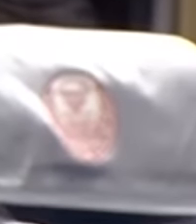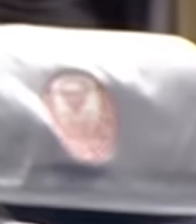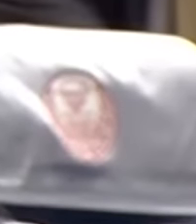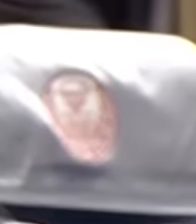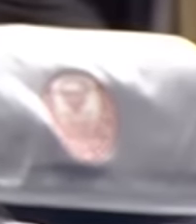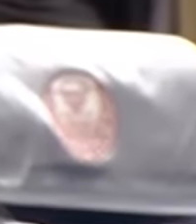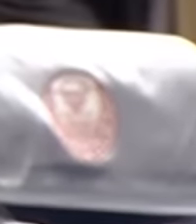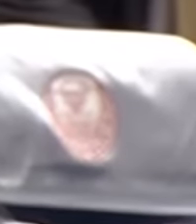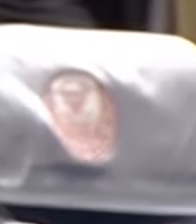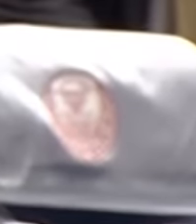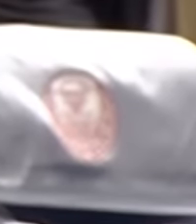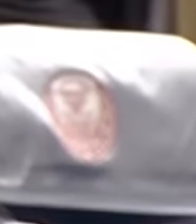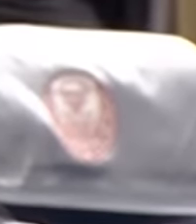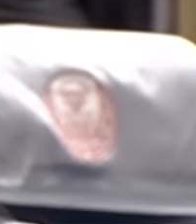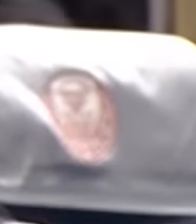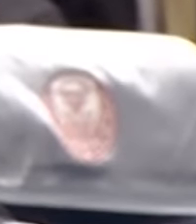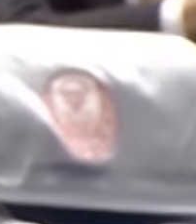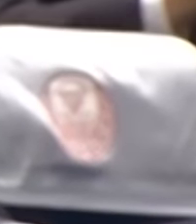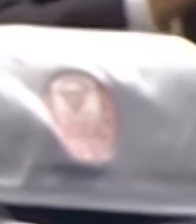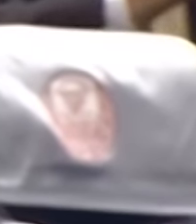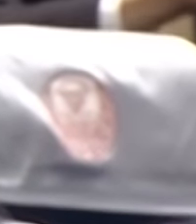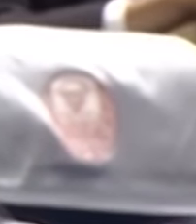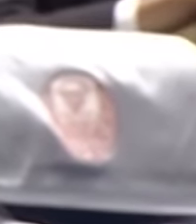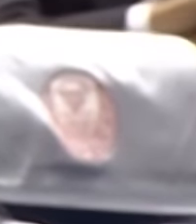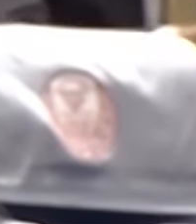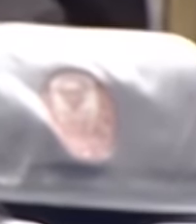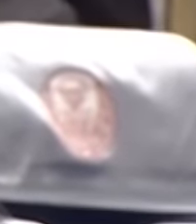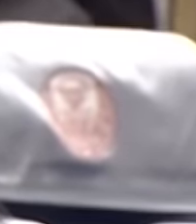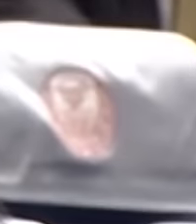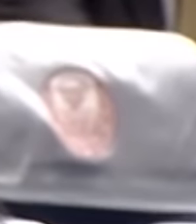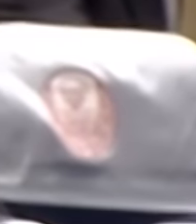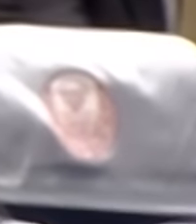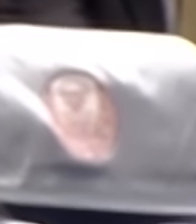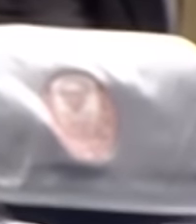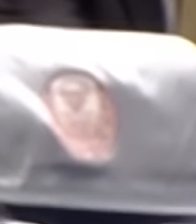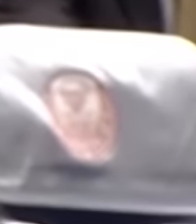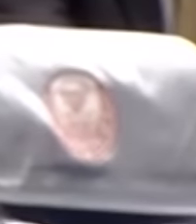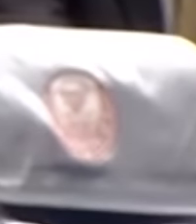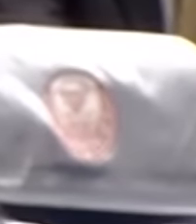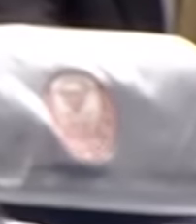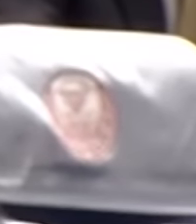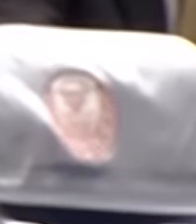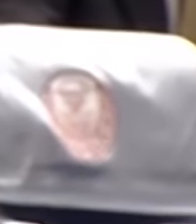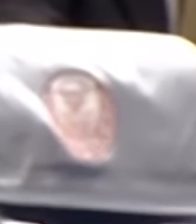ข้อ41วรรค2ครับ ท่านจะอภิปรายเรื่องอะไรเดี๋ยวไปกันใหญ่